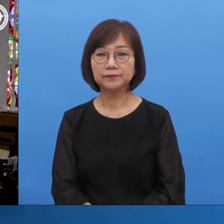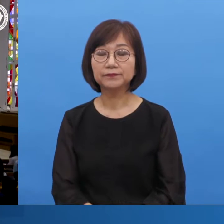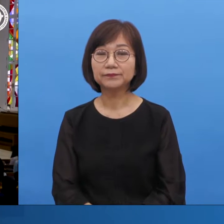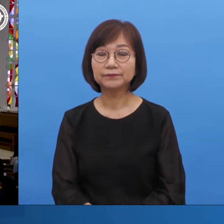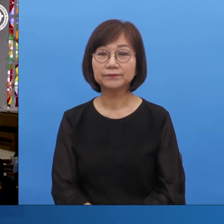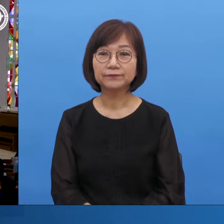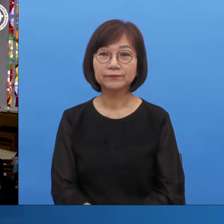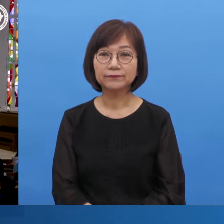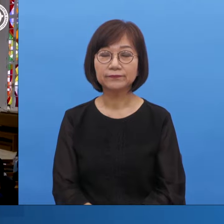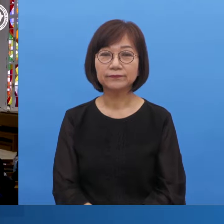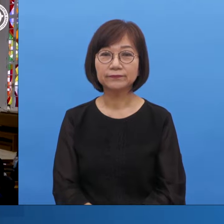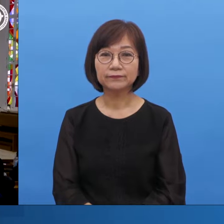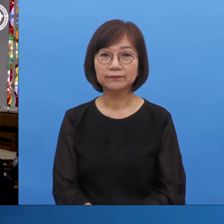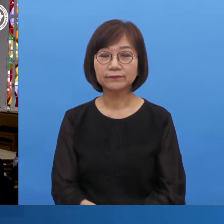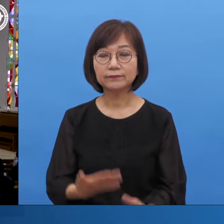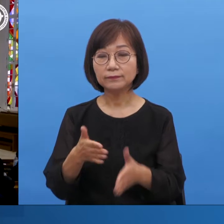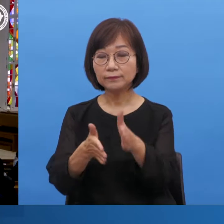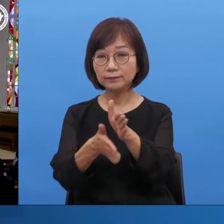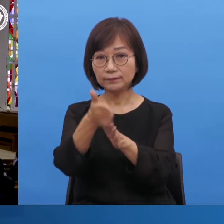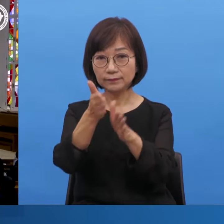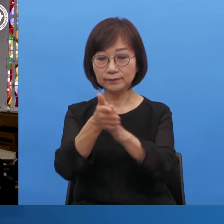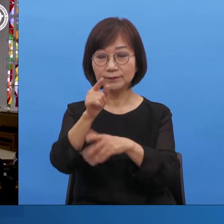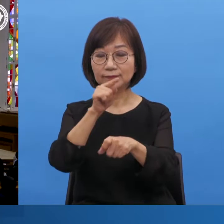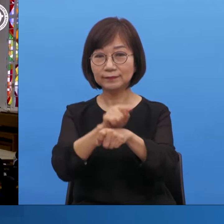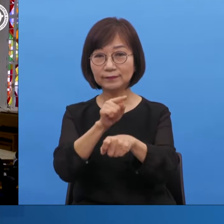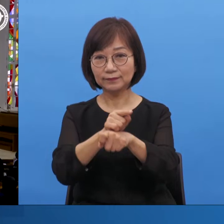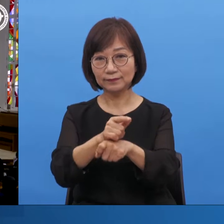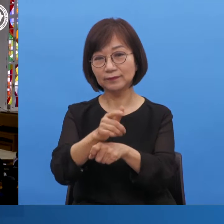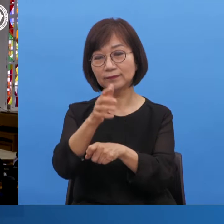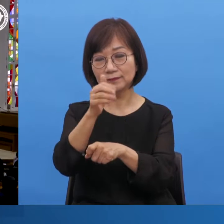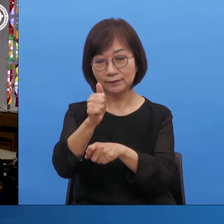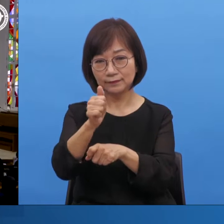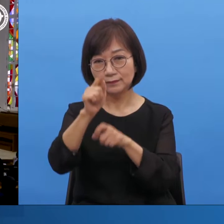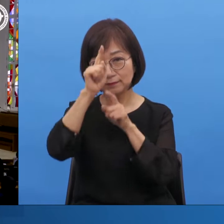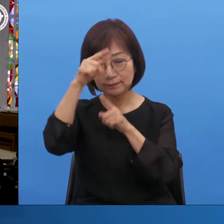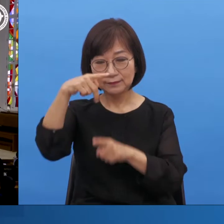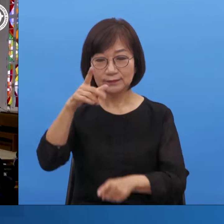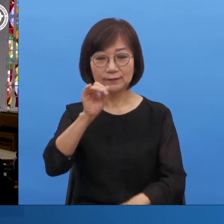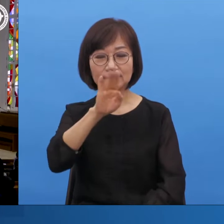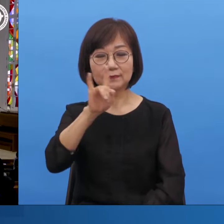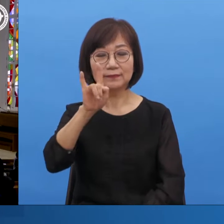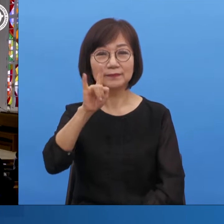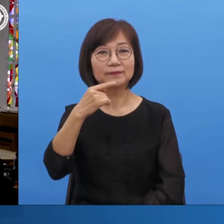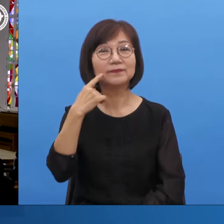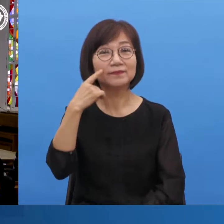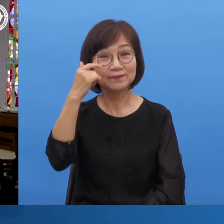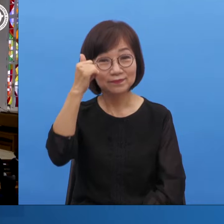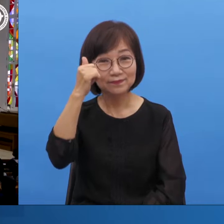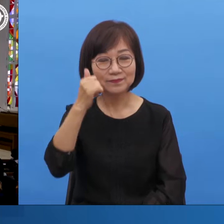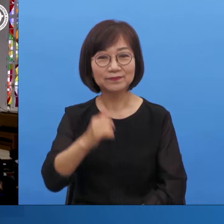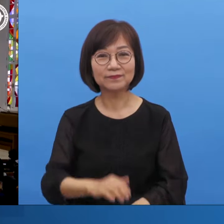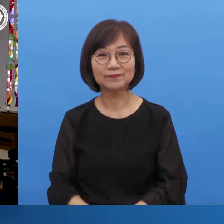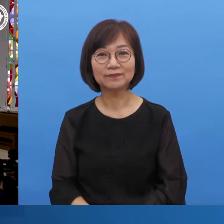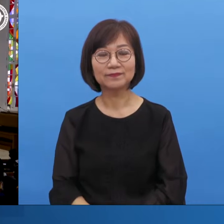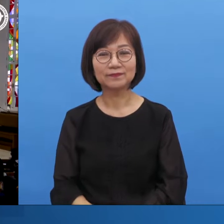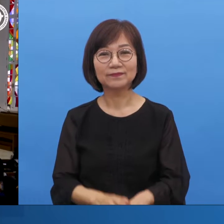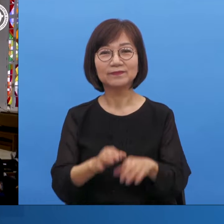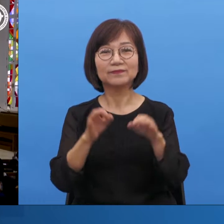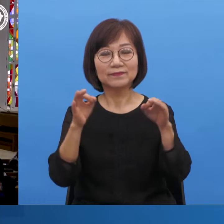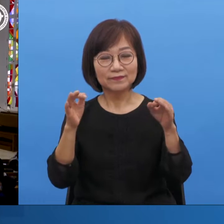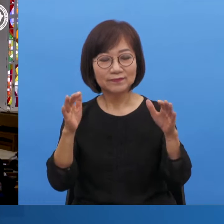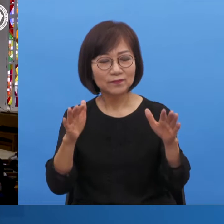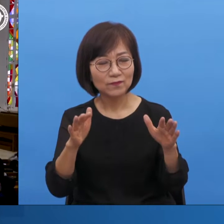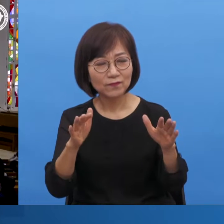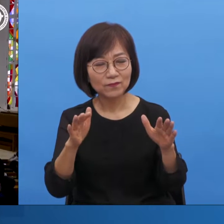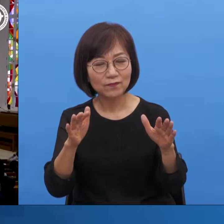본부 행정실장으로 있는 이상배 목사입니다. 그동안 코로나19